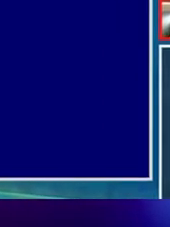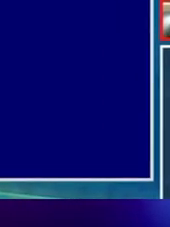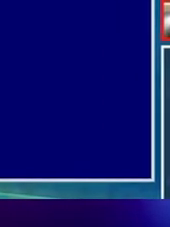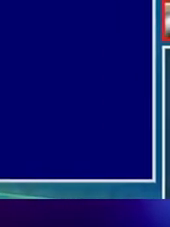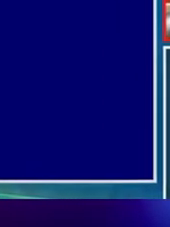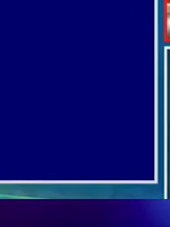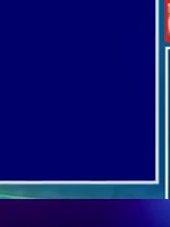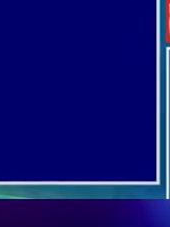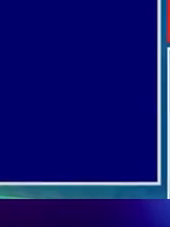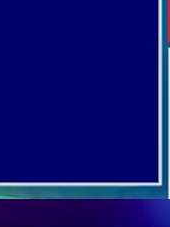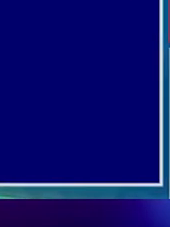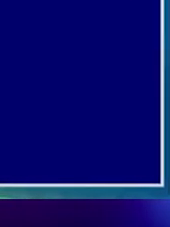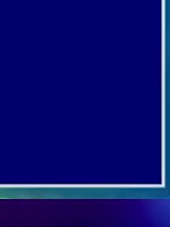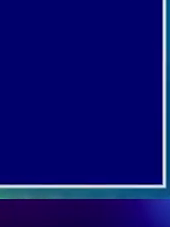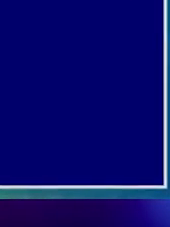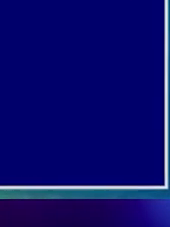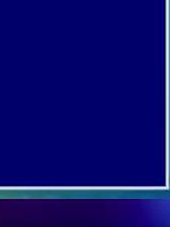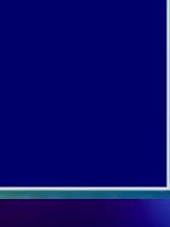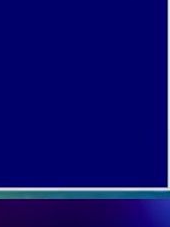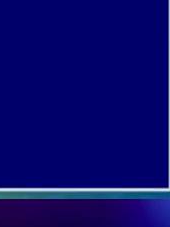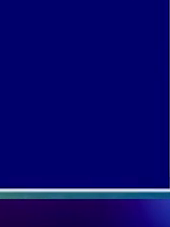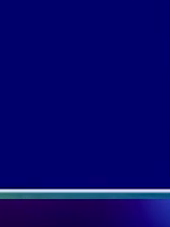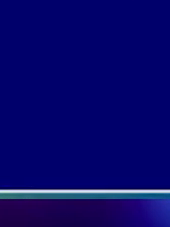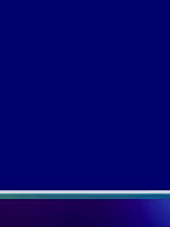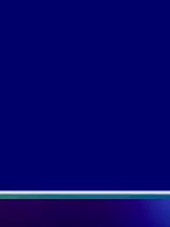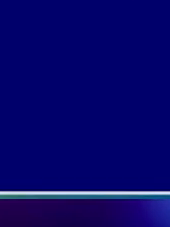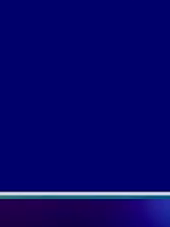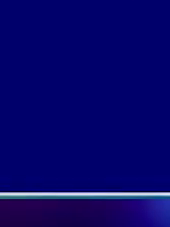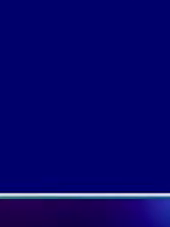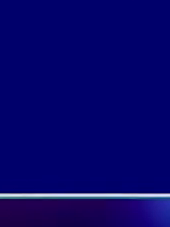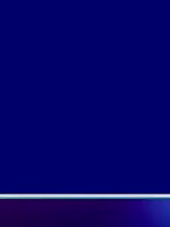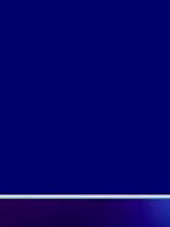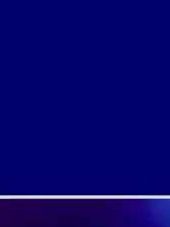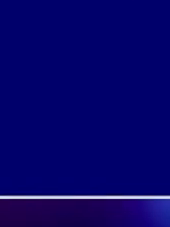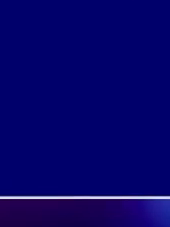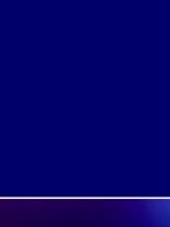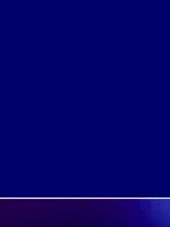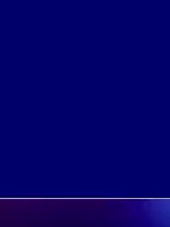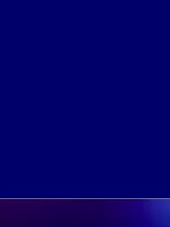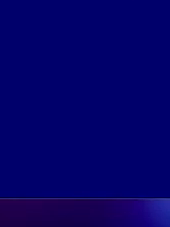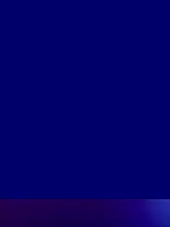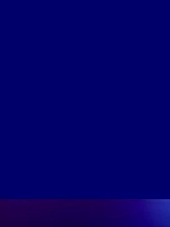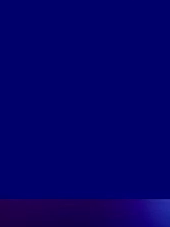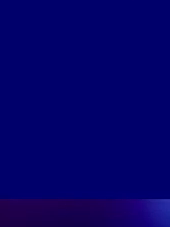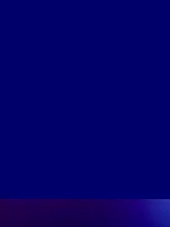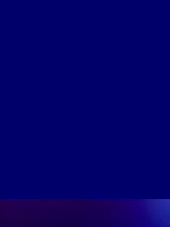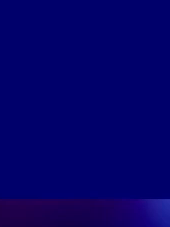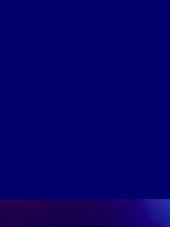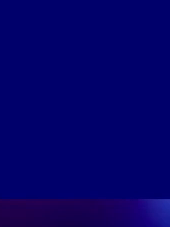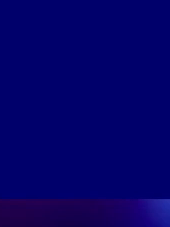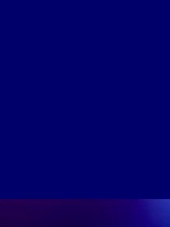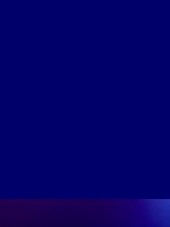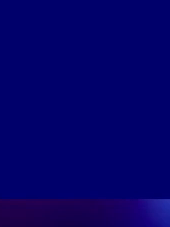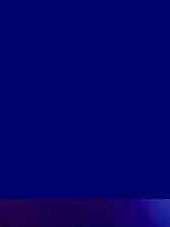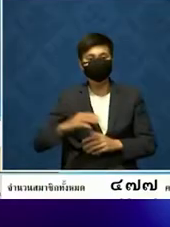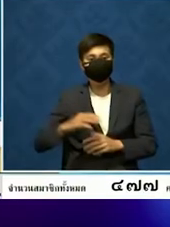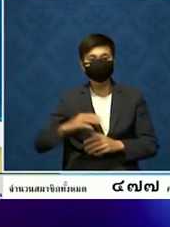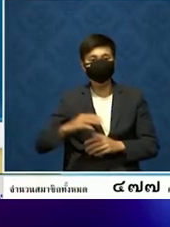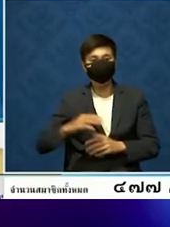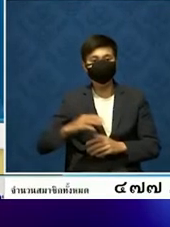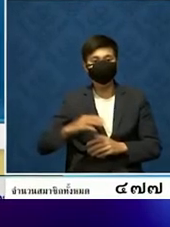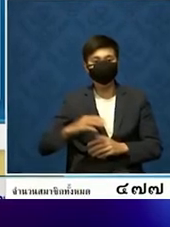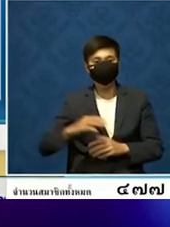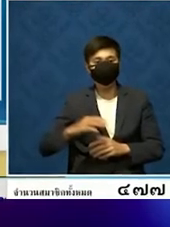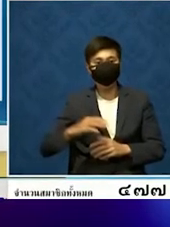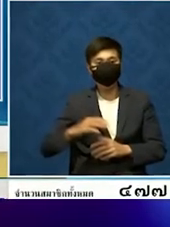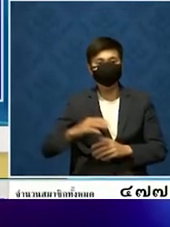ไรเมื่อไม่มีกินไม่มีใช้ก็ต้องกู้หนี้ยืมสินจนเป็นหนี้ฆ่าตัวตาย